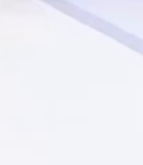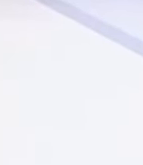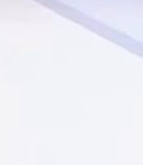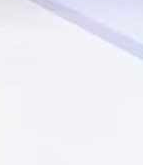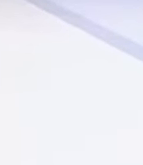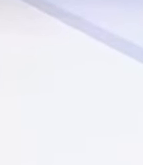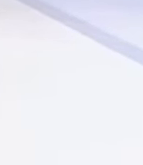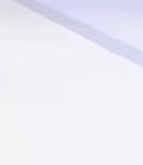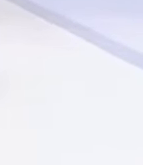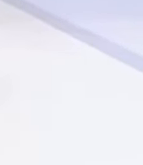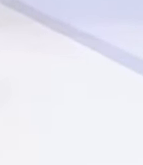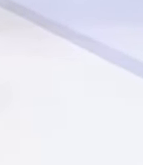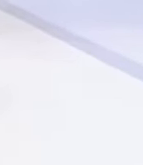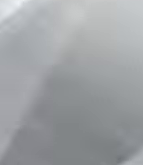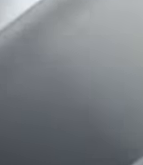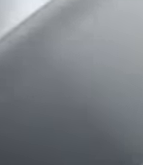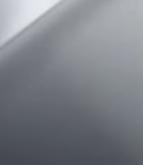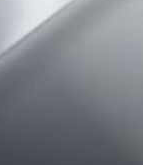Weekend.